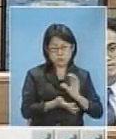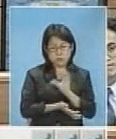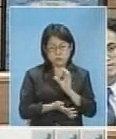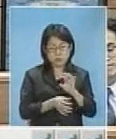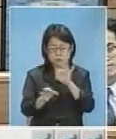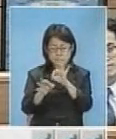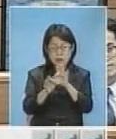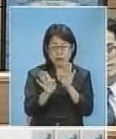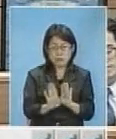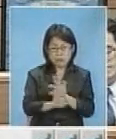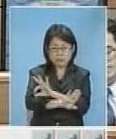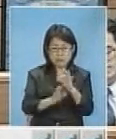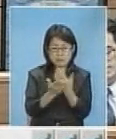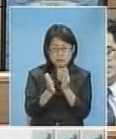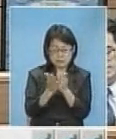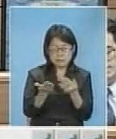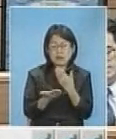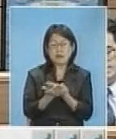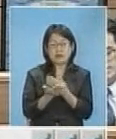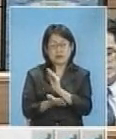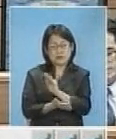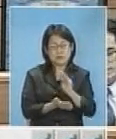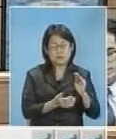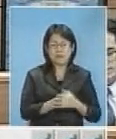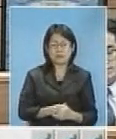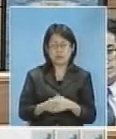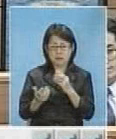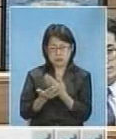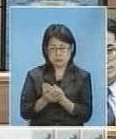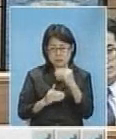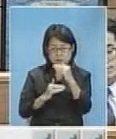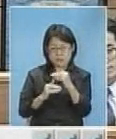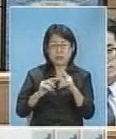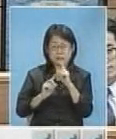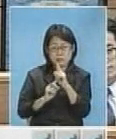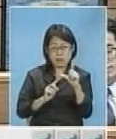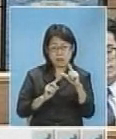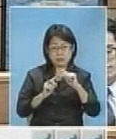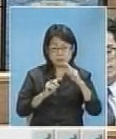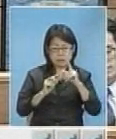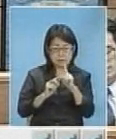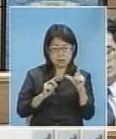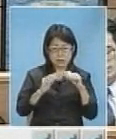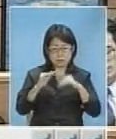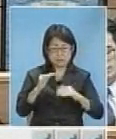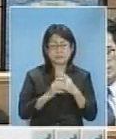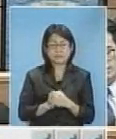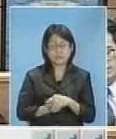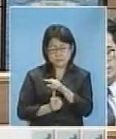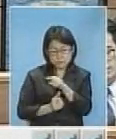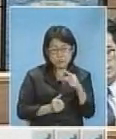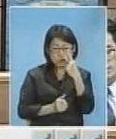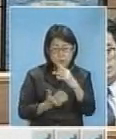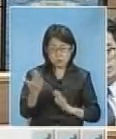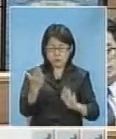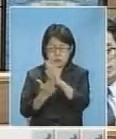ญชีที่มีเงินในแต่ละบัญชีไม่เกิน1ล้านบาทนับรวมทั้งหมดวันนี้ครับท่านประธาน59ล้